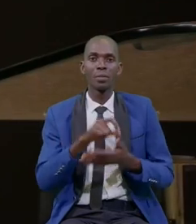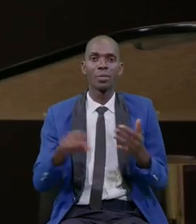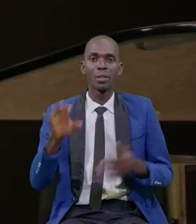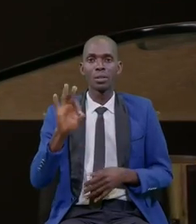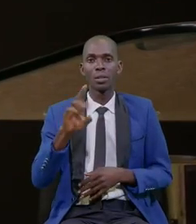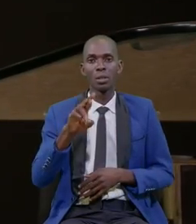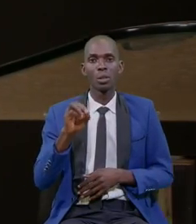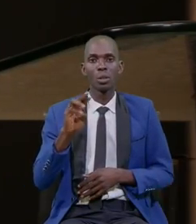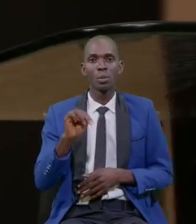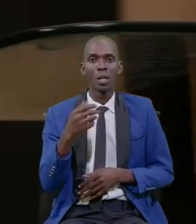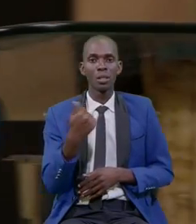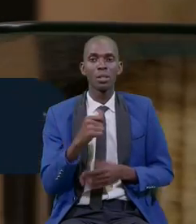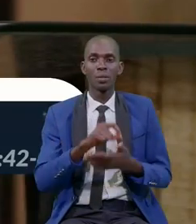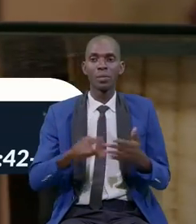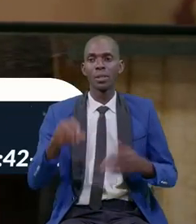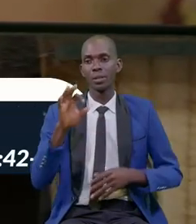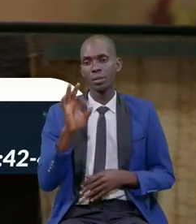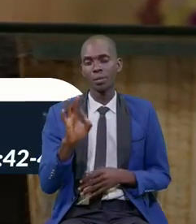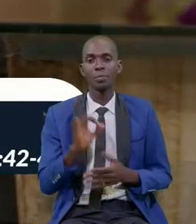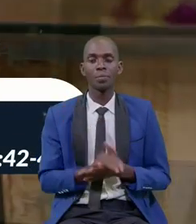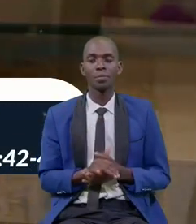Romains chapitre 10,